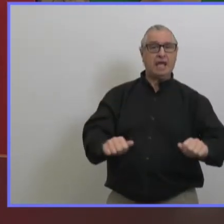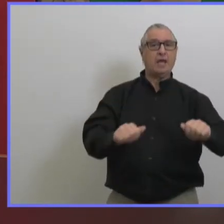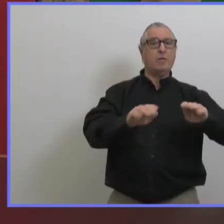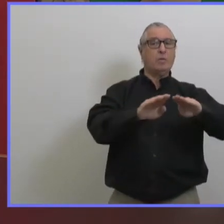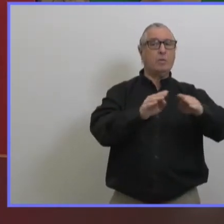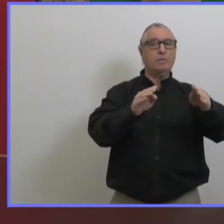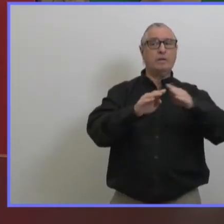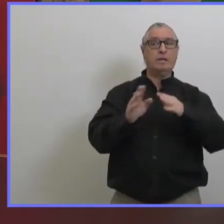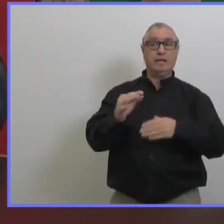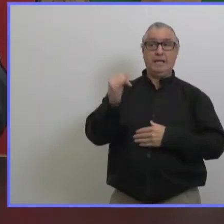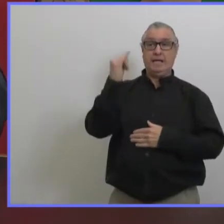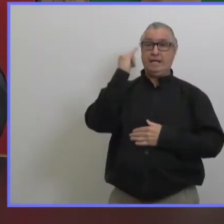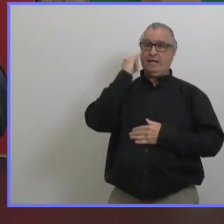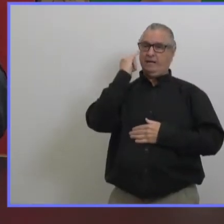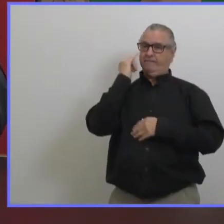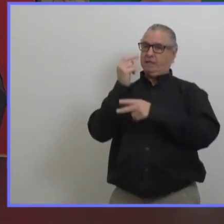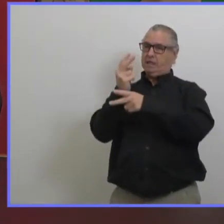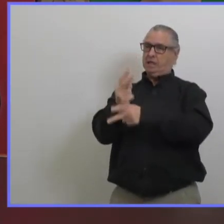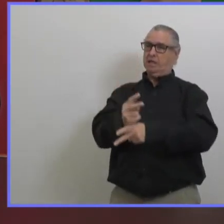ça